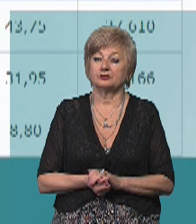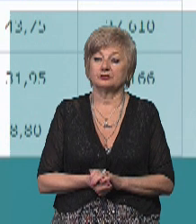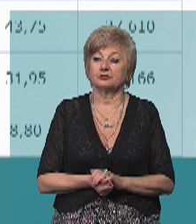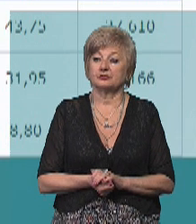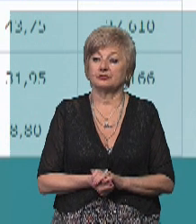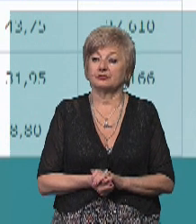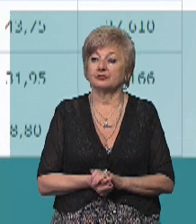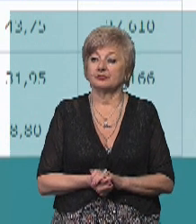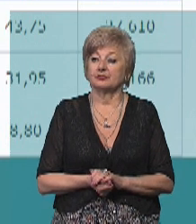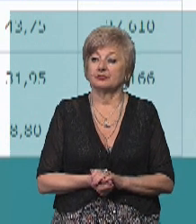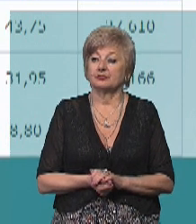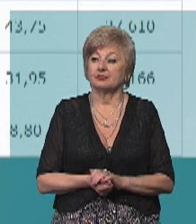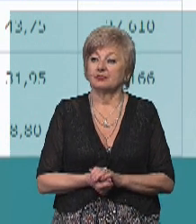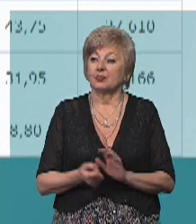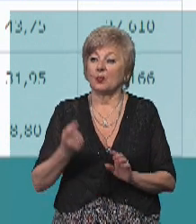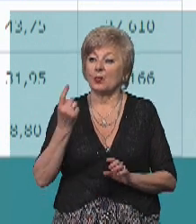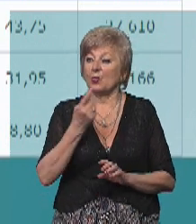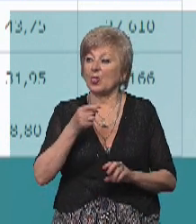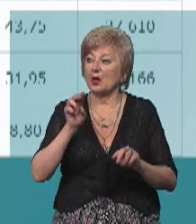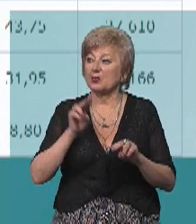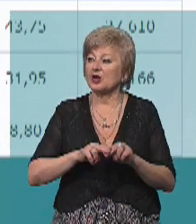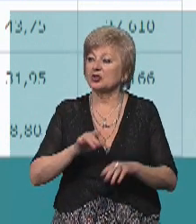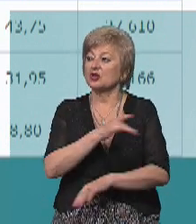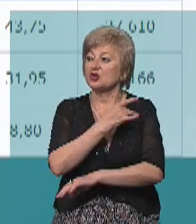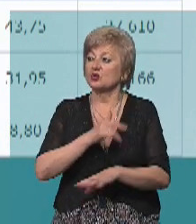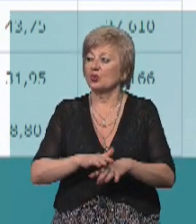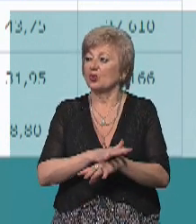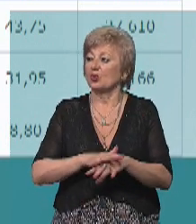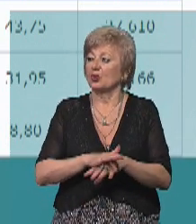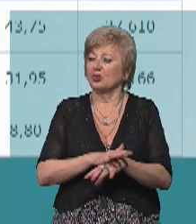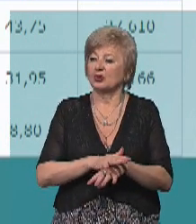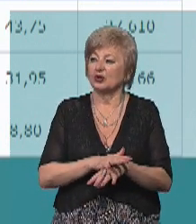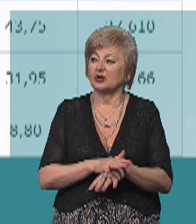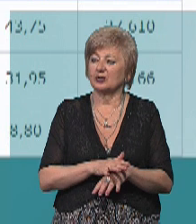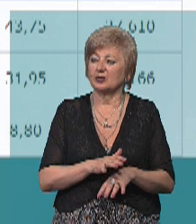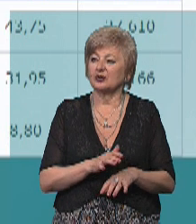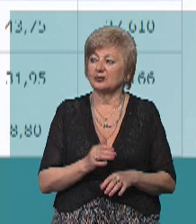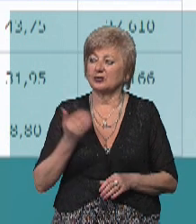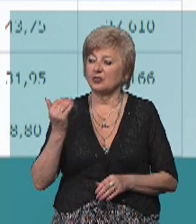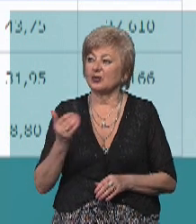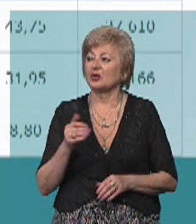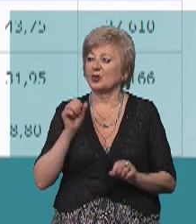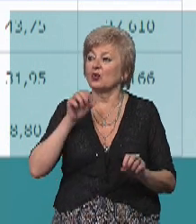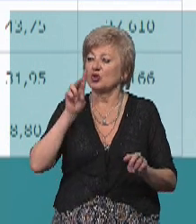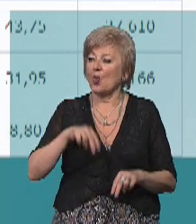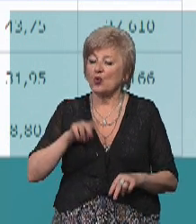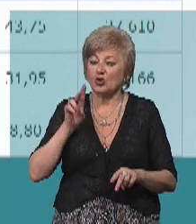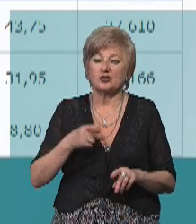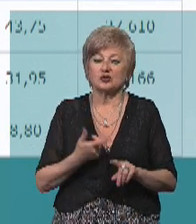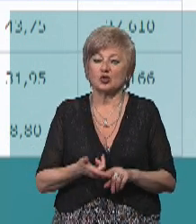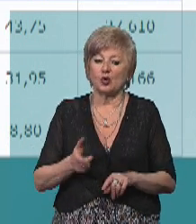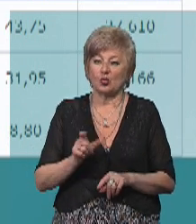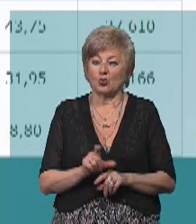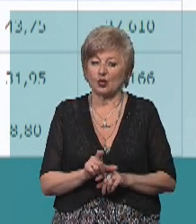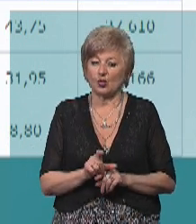77-му також перемагає на першому місці «Слуга народу», там Сергій Штепа. Можемо переглянути, що це дуже